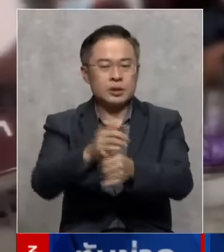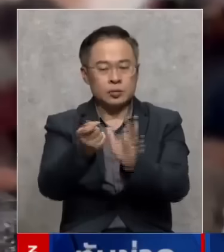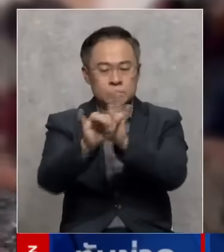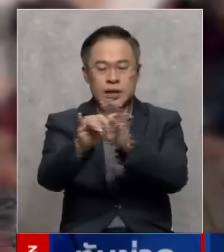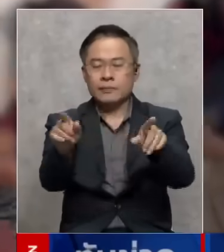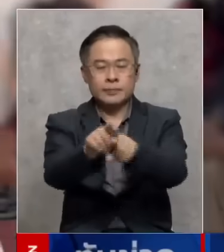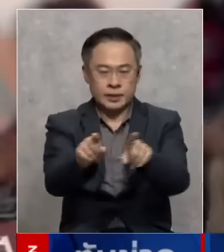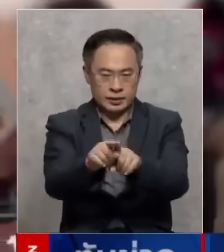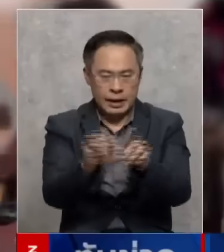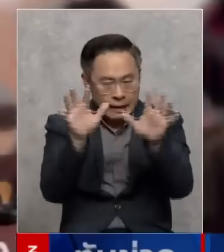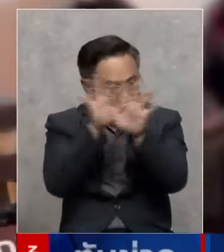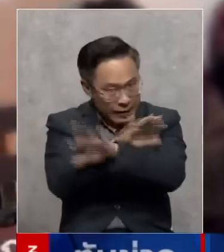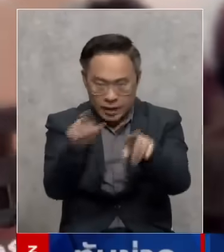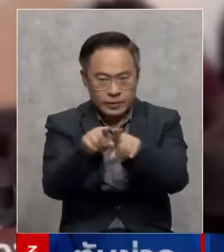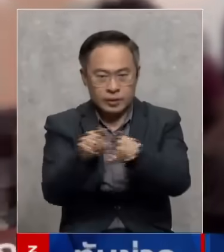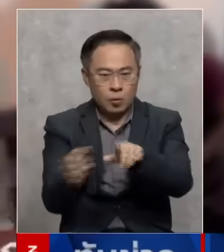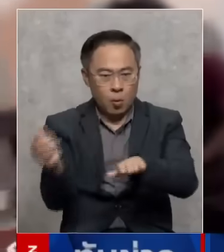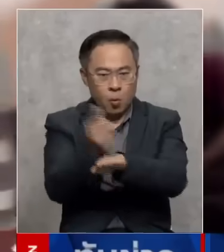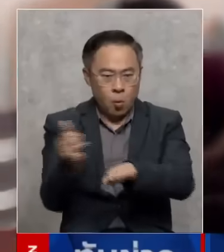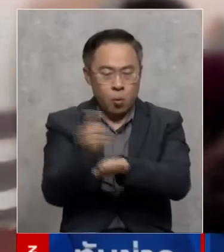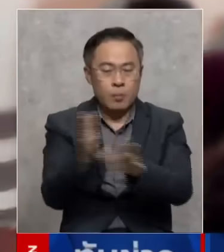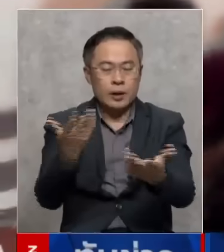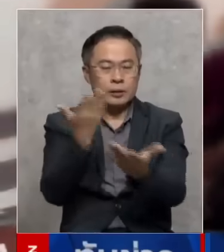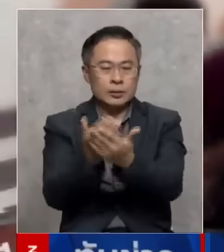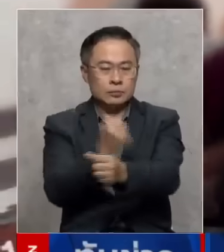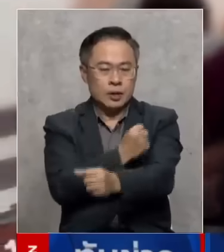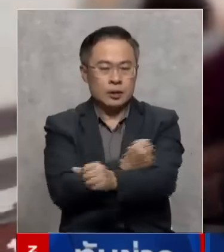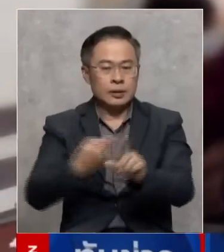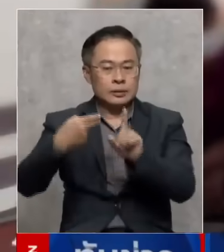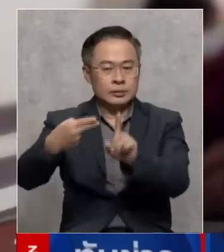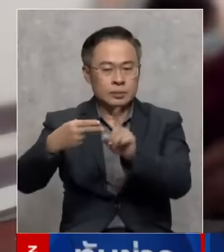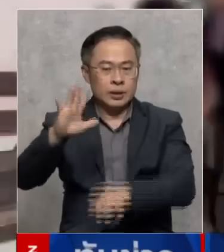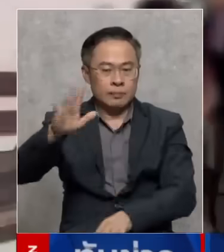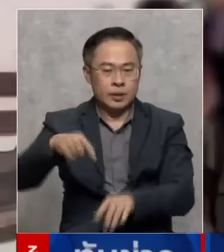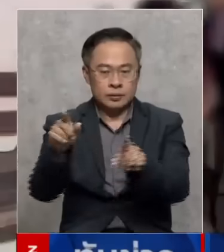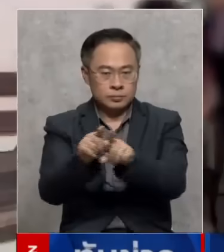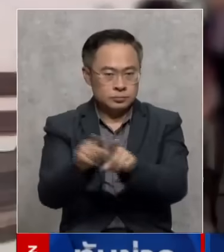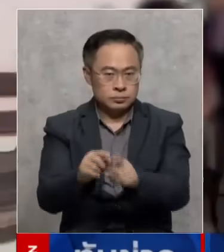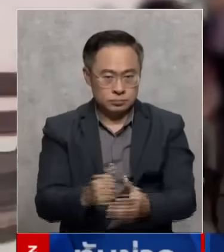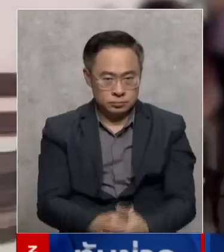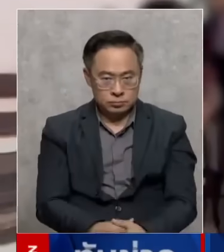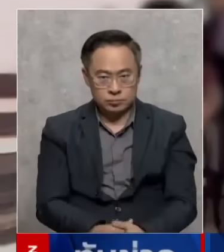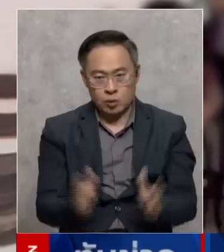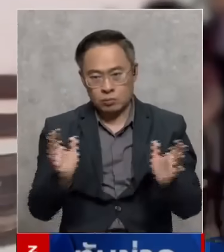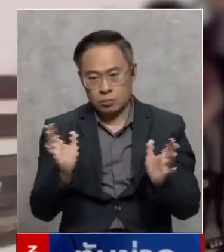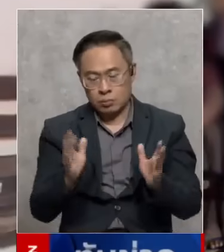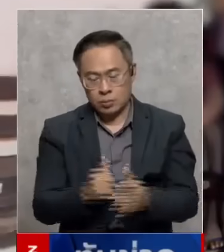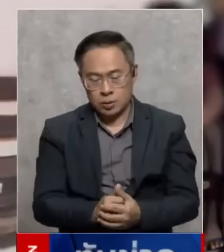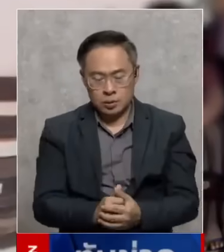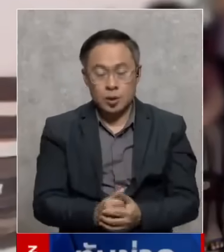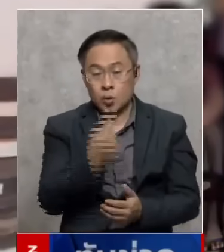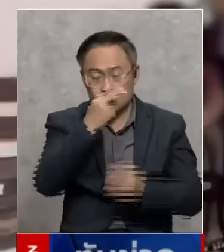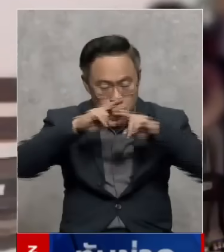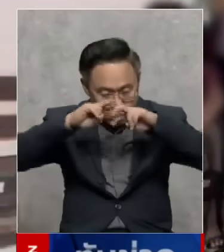เช่นเดียวกันคล้ายๆกับเคสนี้เลยนะคะค่าจ้างเนี่ยเท่ากันเลย 15,000บาทคุณผู้ชมรอดูขยายผลนะว่ากระบวน